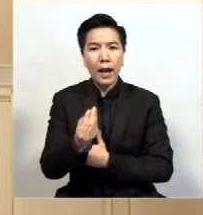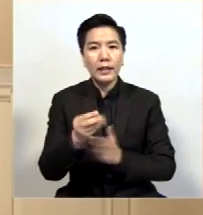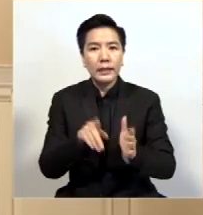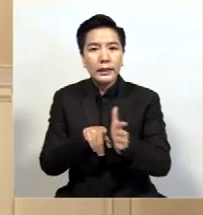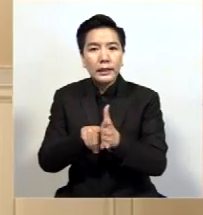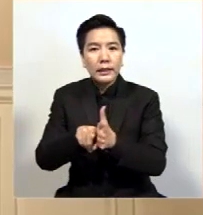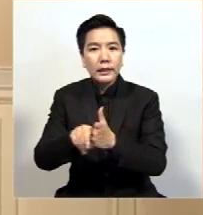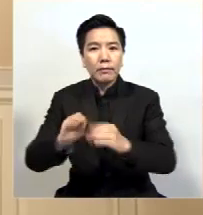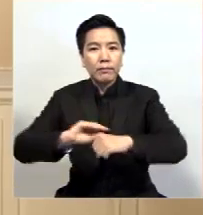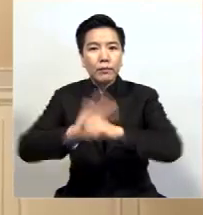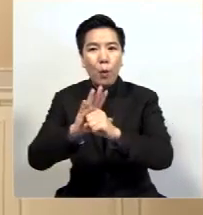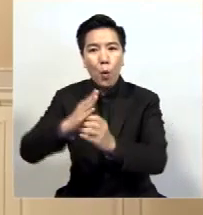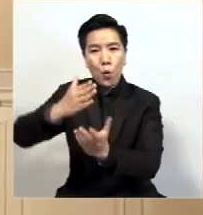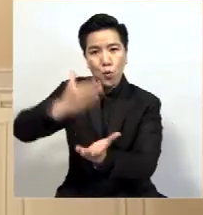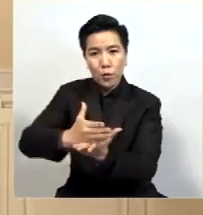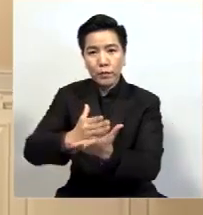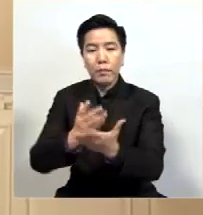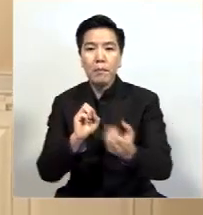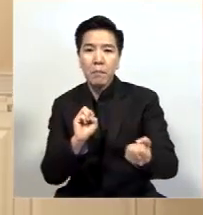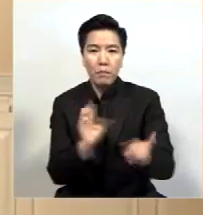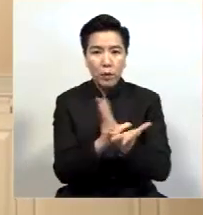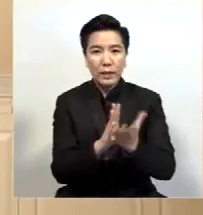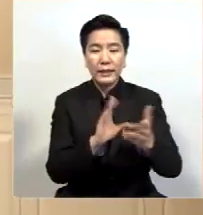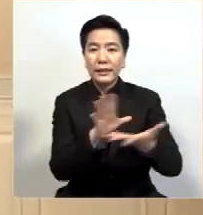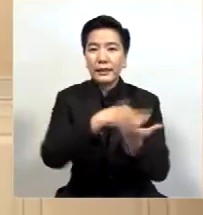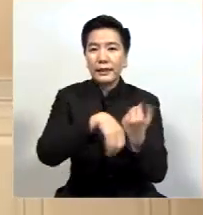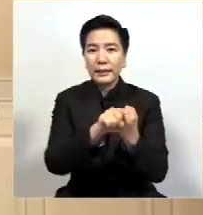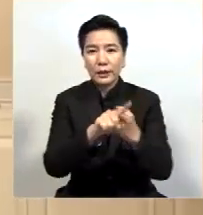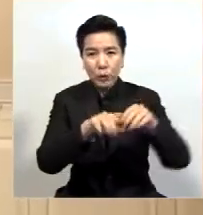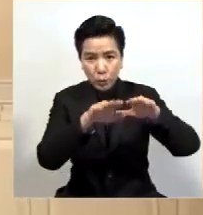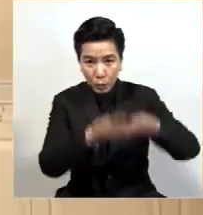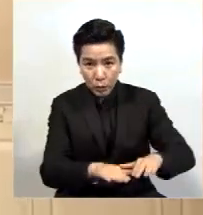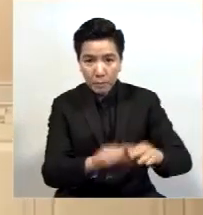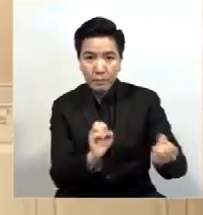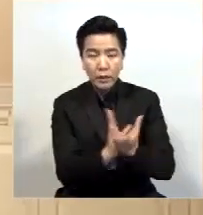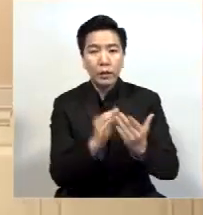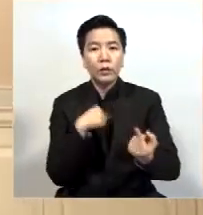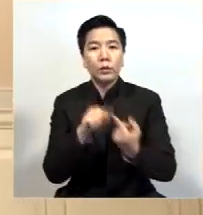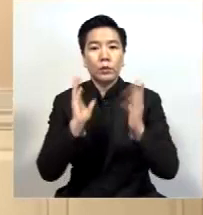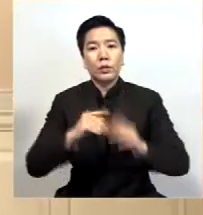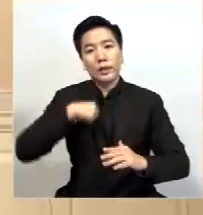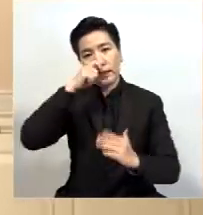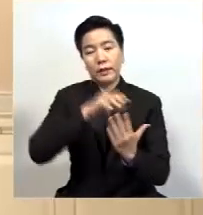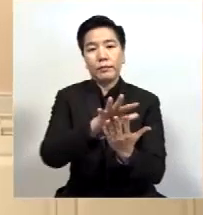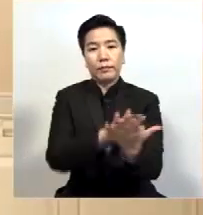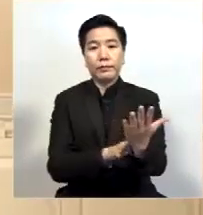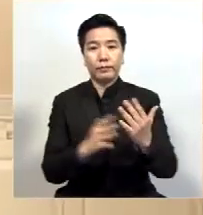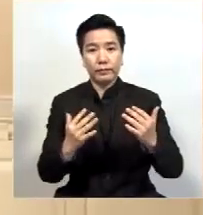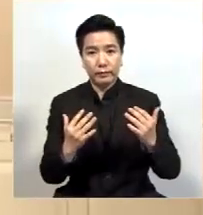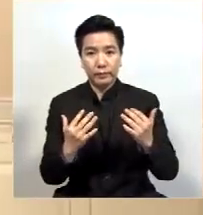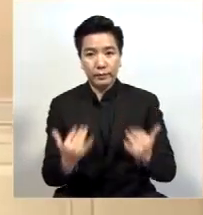ดการแพร่ระบาดพร้อมกับลดผลกระทบทางเศรษฐกิจที่จะเกิดขึ้นกับพี่น้องประชาชนทุกคนให้